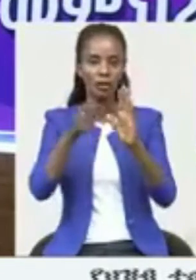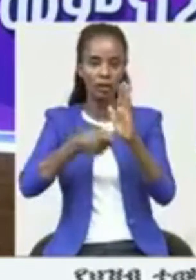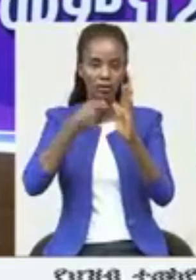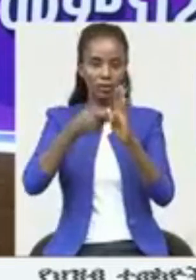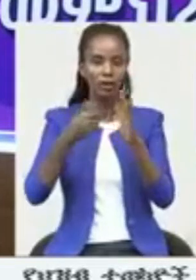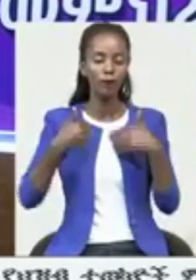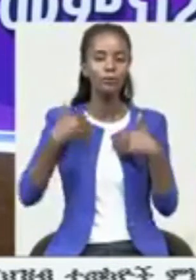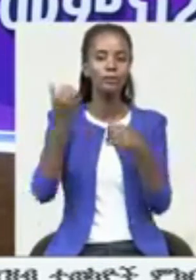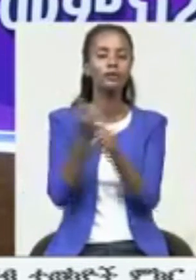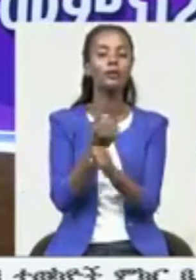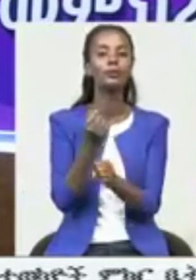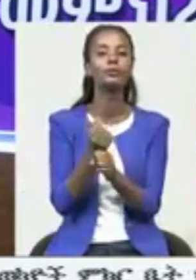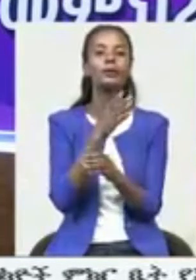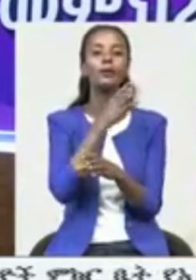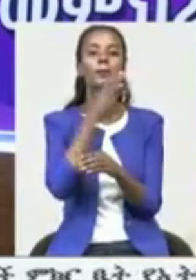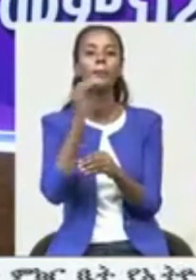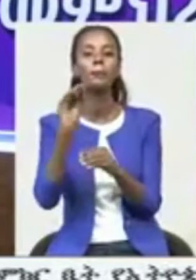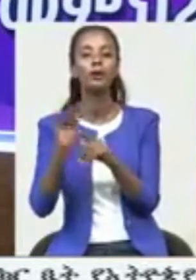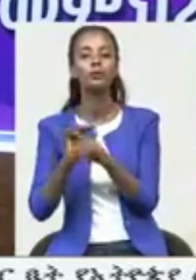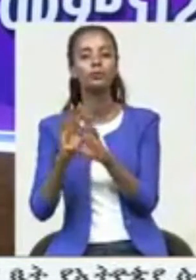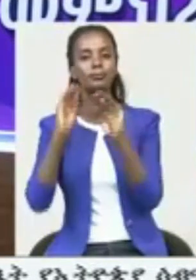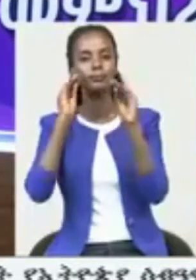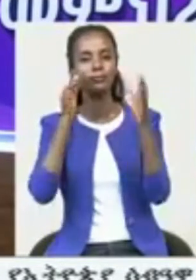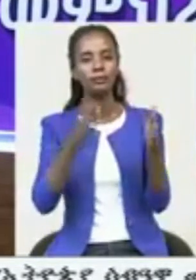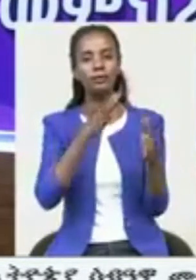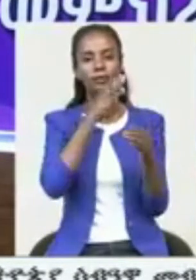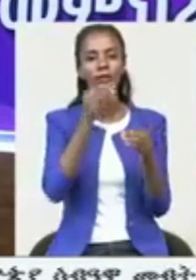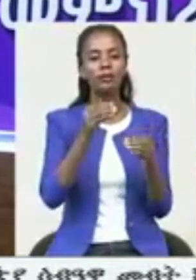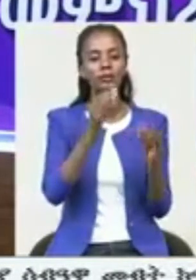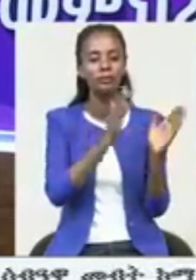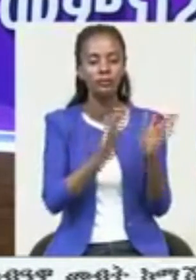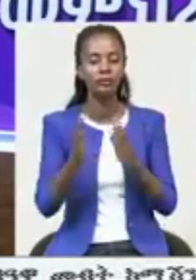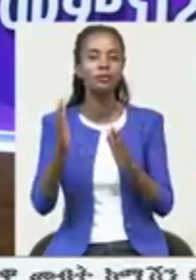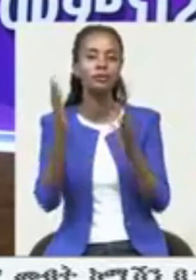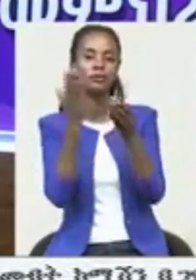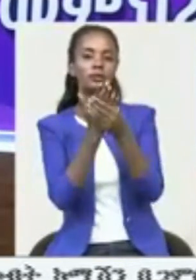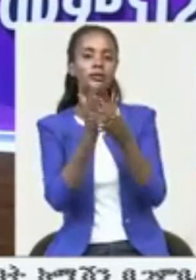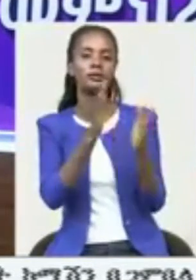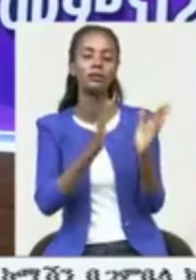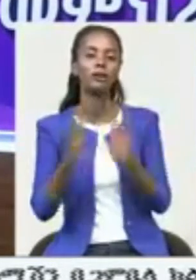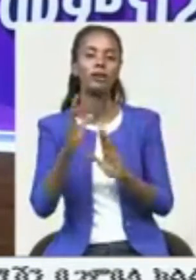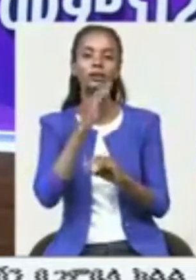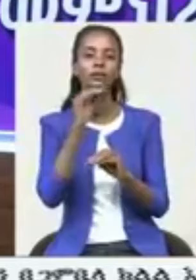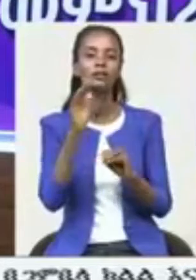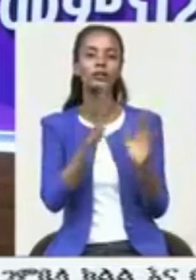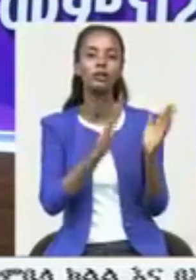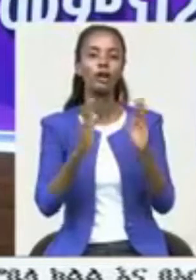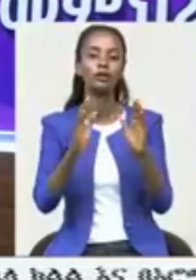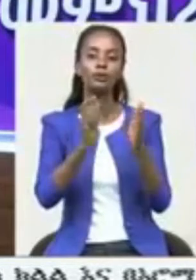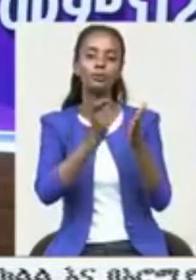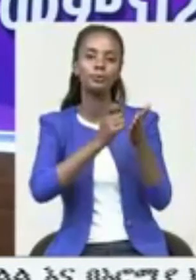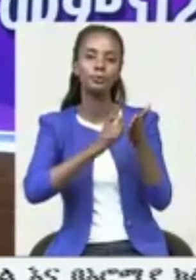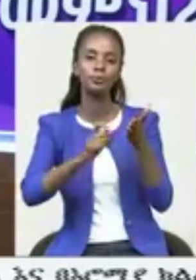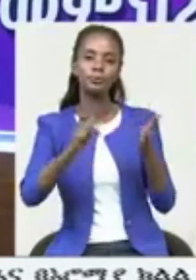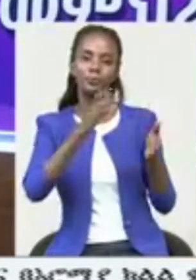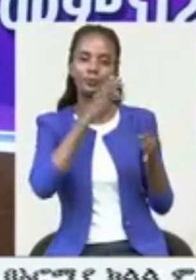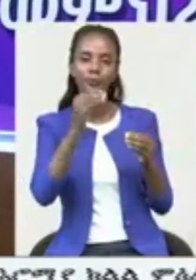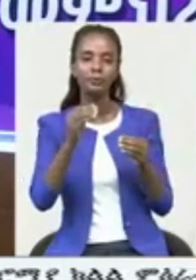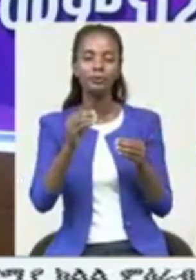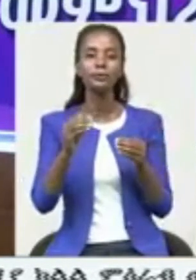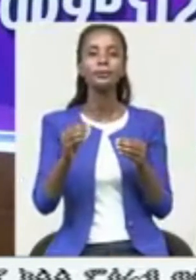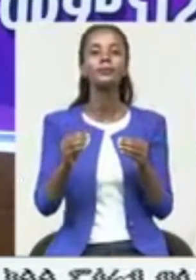ያሉትን ስራዎችን ባለሙያዎችን እናሰለጥናለን። ስክሪፕት ይዘጋጃል። የተዘጋጀው ስክሪፕት ደግሞ ፕሮግራም